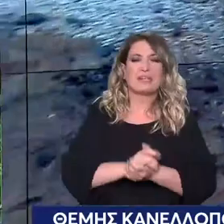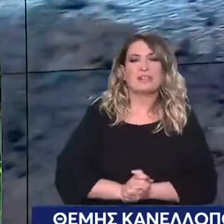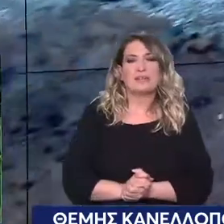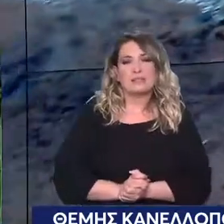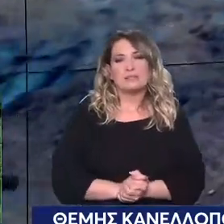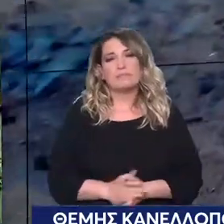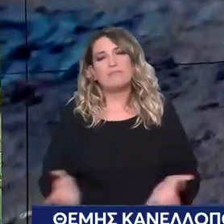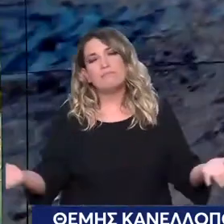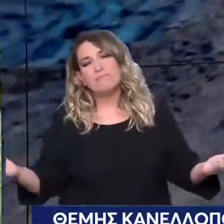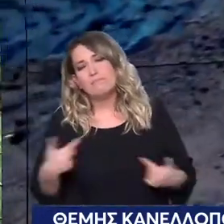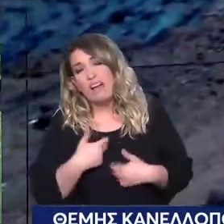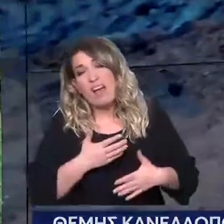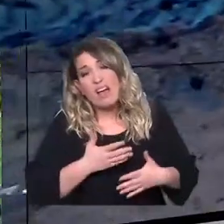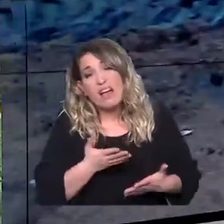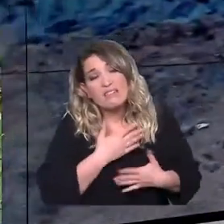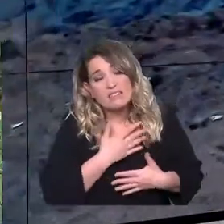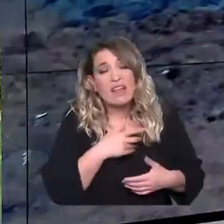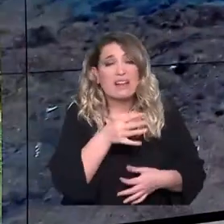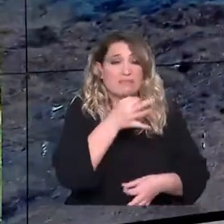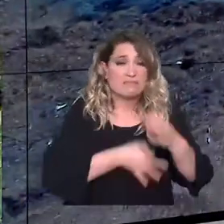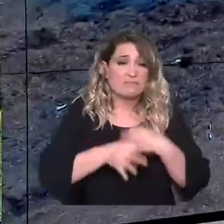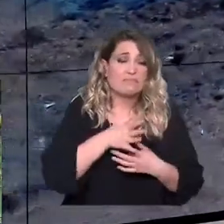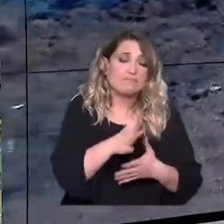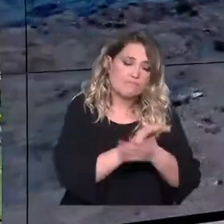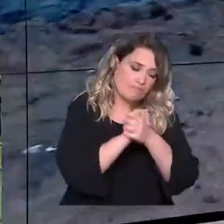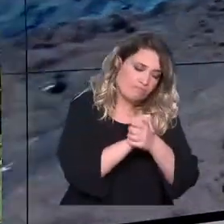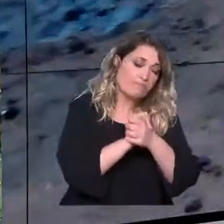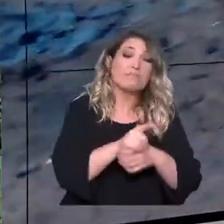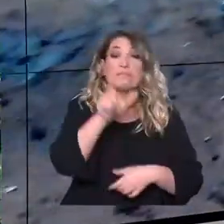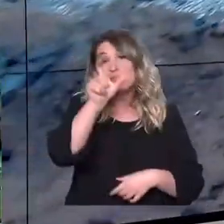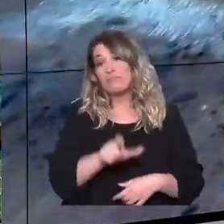παραστατικά, πάρα πολύ άμεσα. Είναι εξαιρετικός ο Θέμης, ένα από τους πολύ αγαπημένους